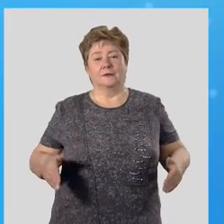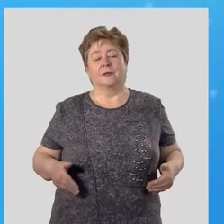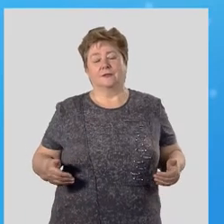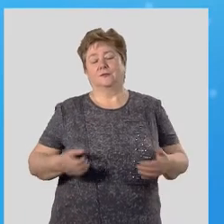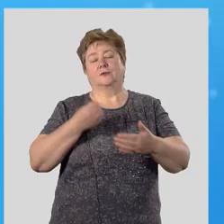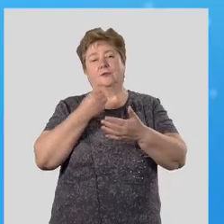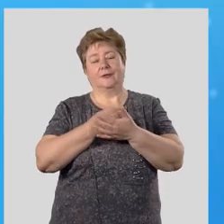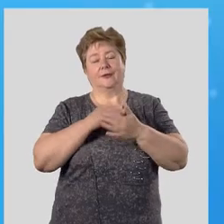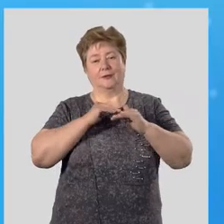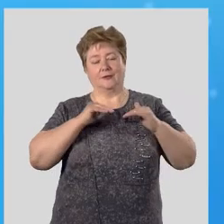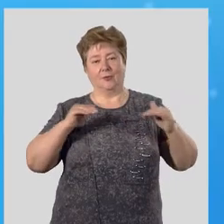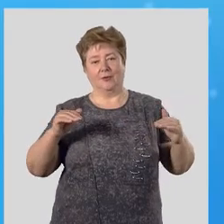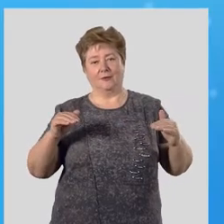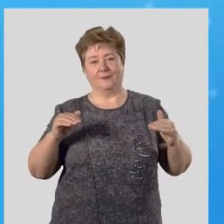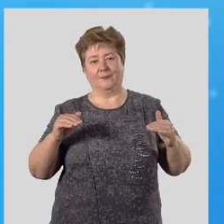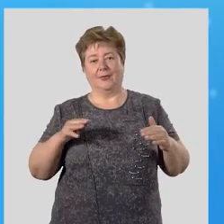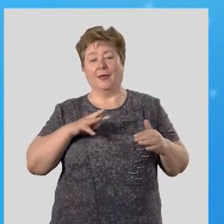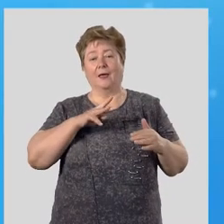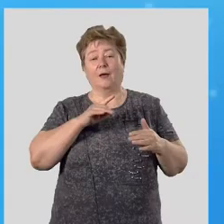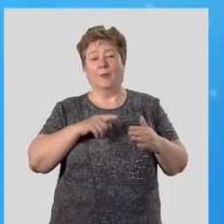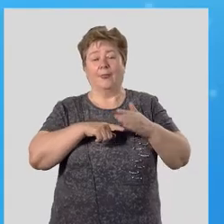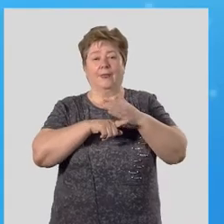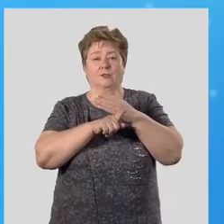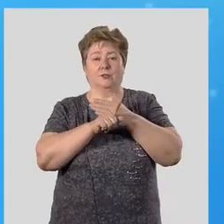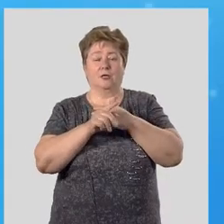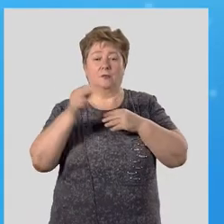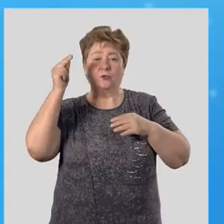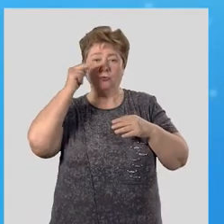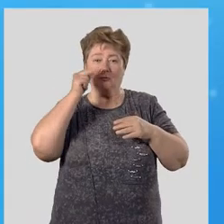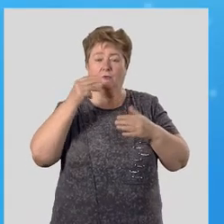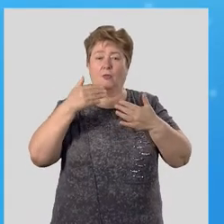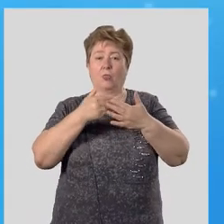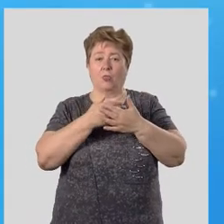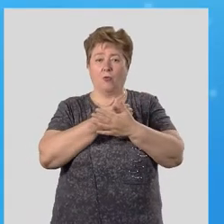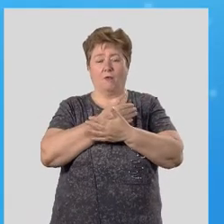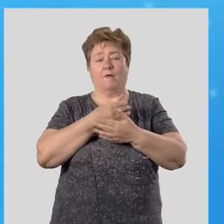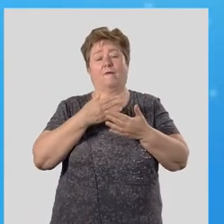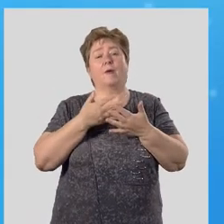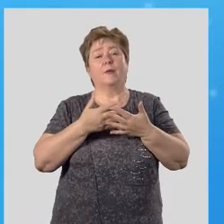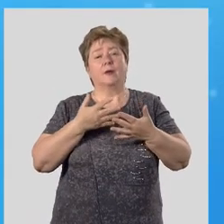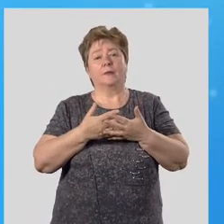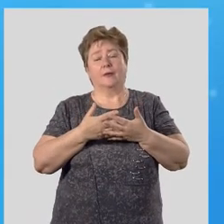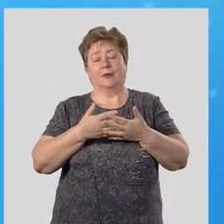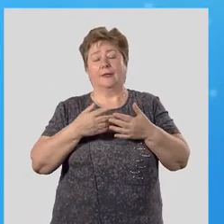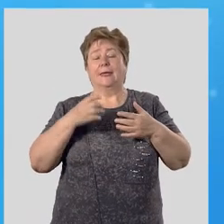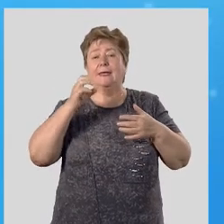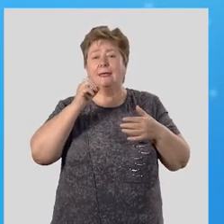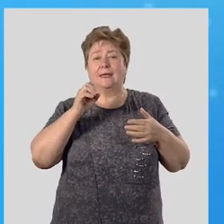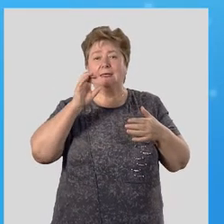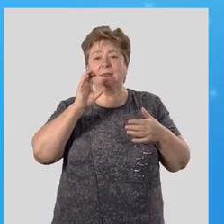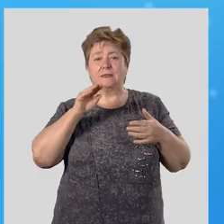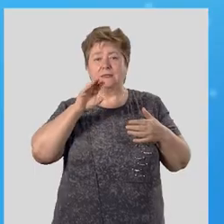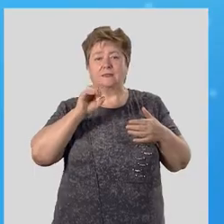Здравствуйте, дорогие ребята! Мы начинаем изучение нового предмета